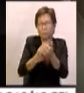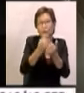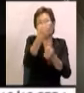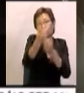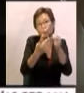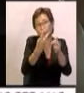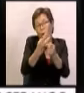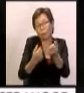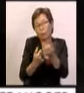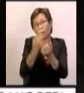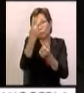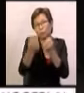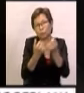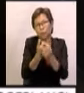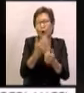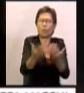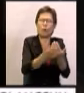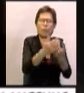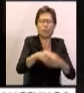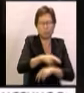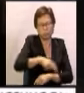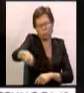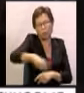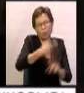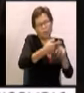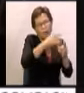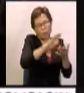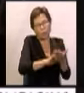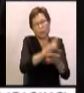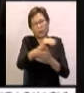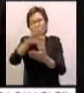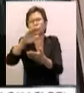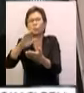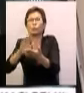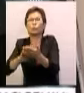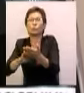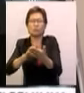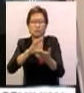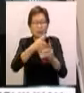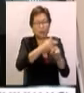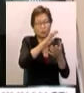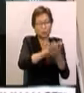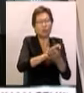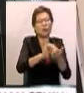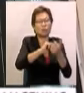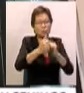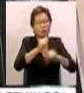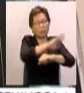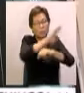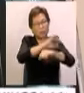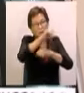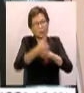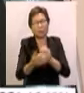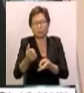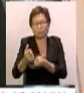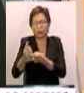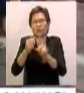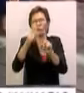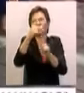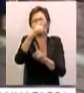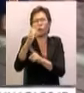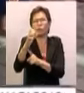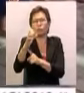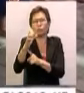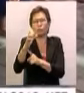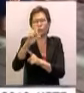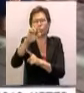akan memudahkan pergerakan latihan pemain remaja dari Sekolah Sukan Bukit Jalil. Ia melibatkan penjimatan lebih RM100,000 setahun kepada